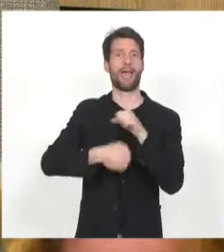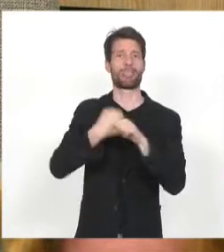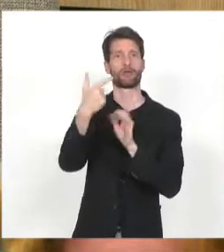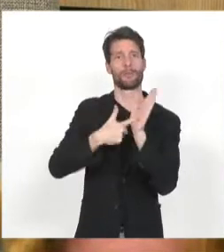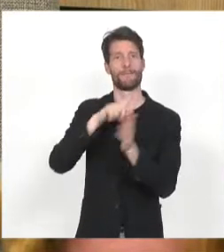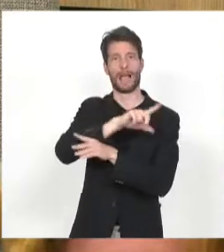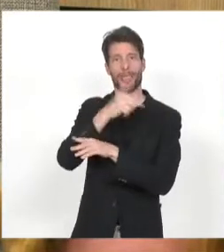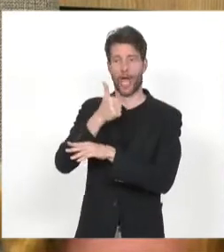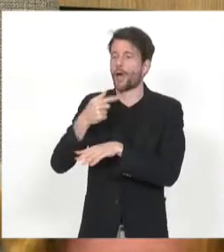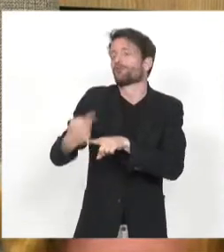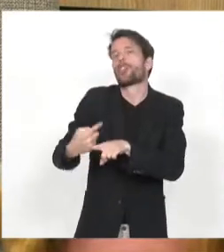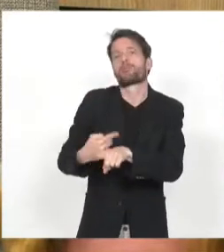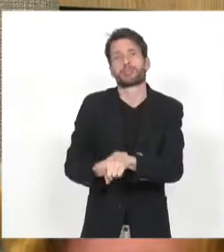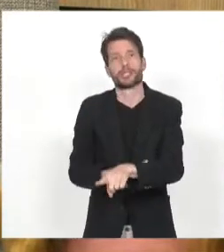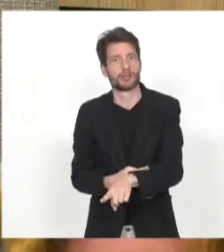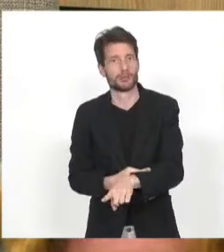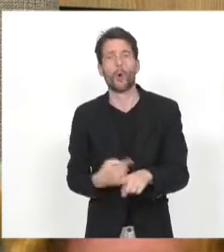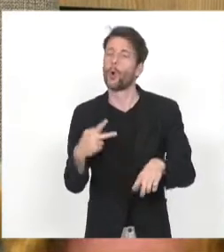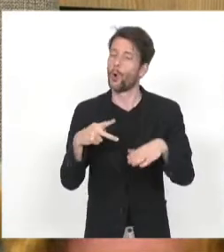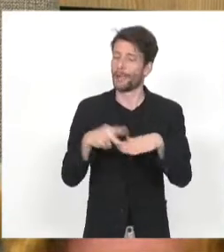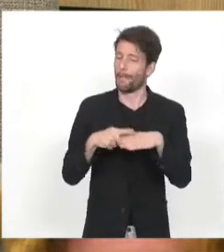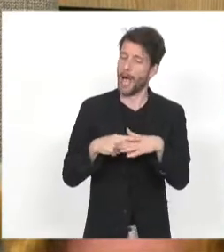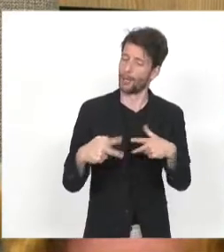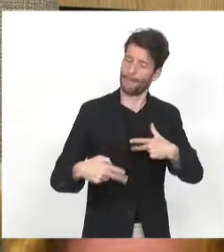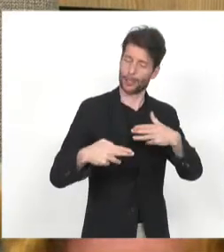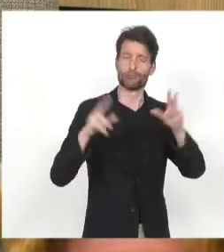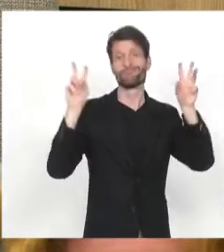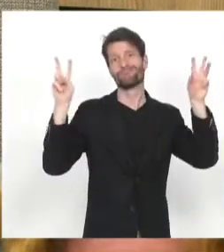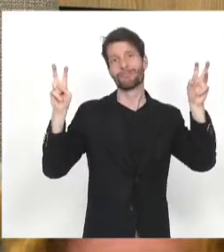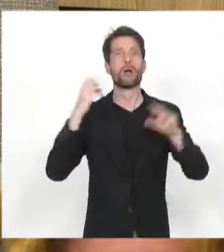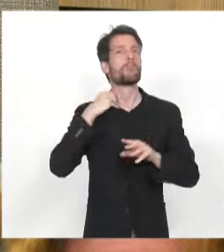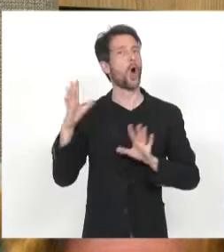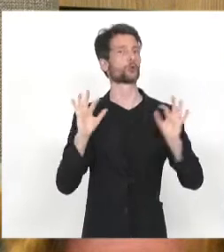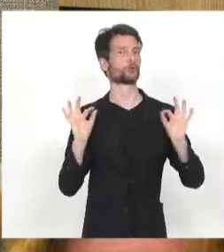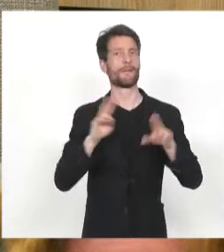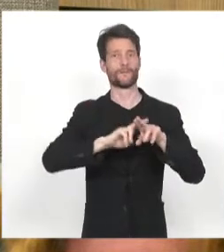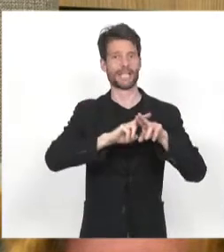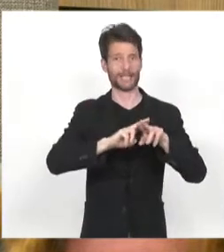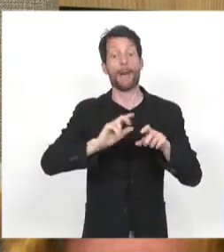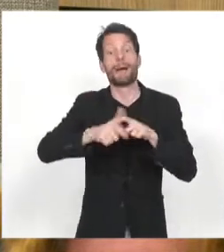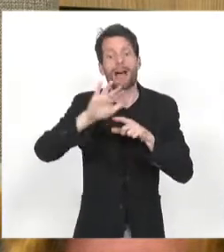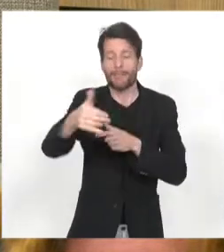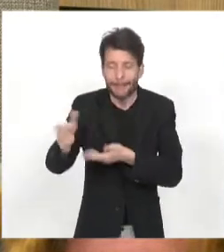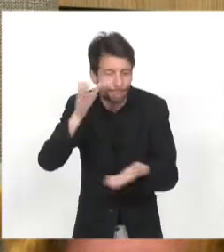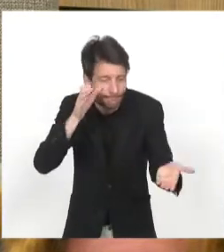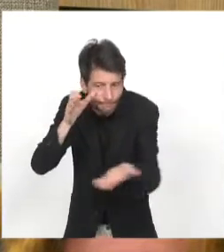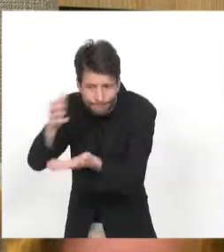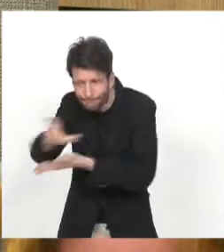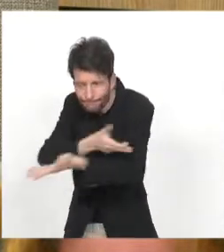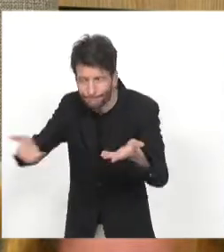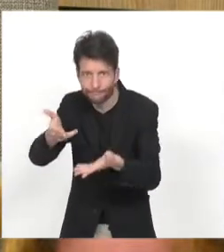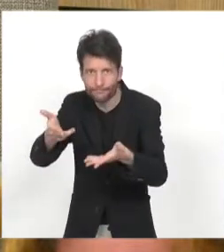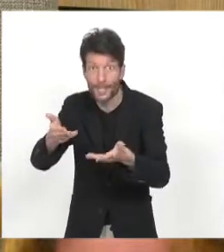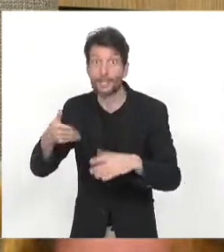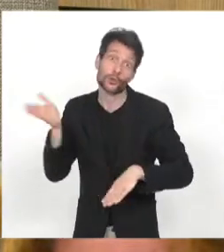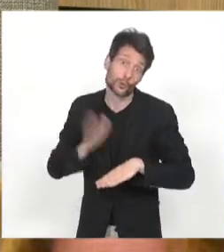progressive, commençant par une période dite blanche, évidemment précédée d'une large concertation. La crise sanitaire est passée par là,